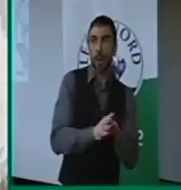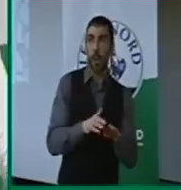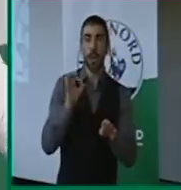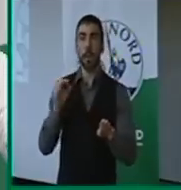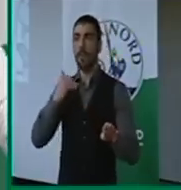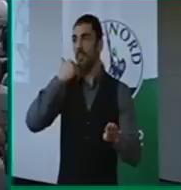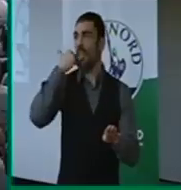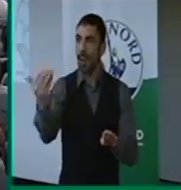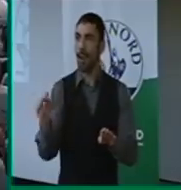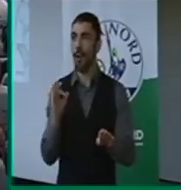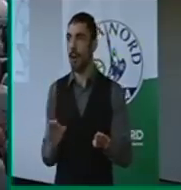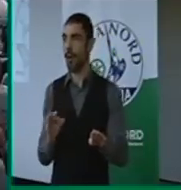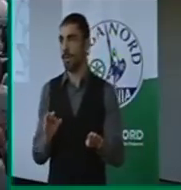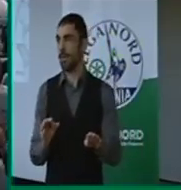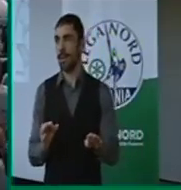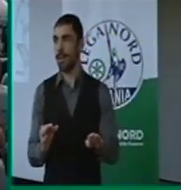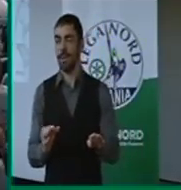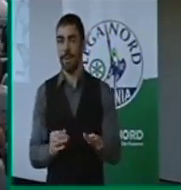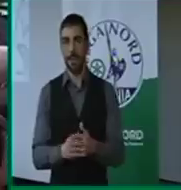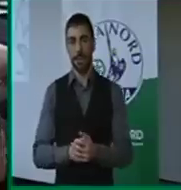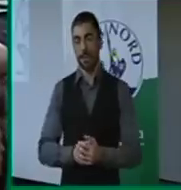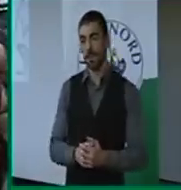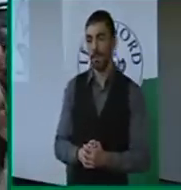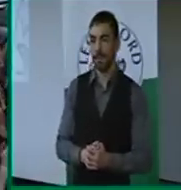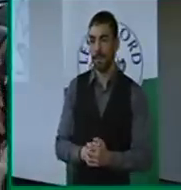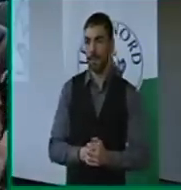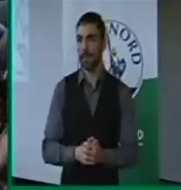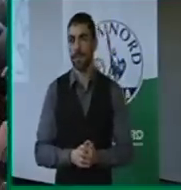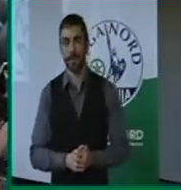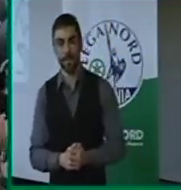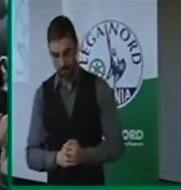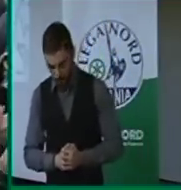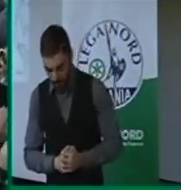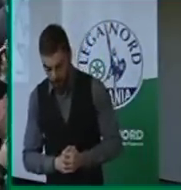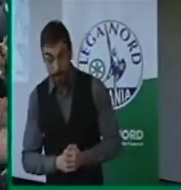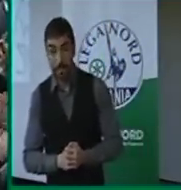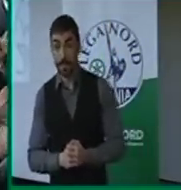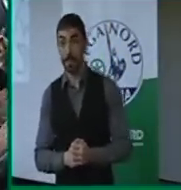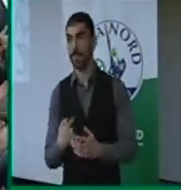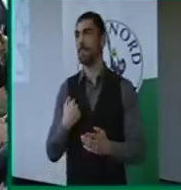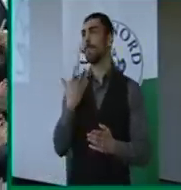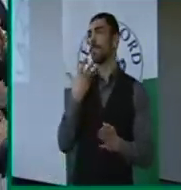perché perché non c'è altro da dire